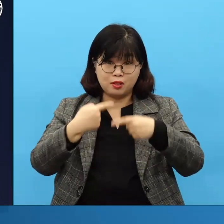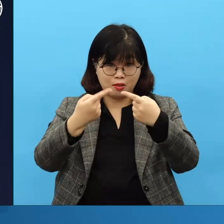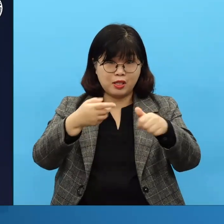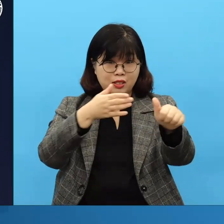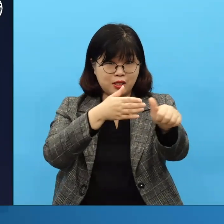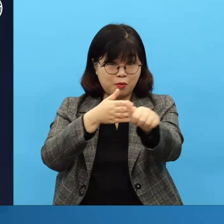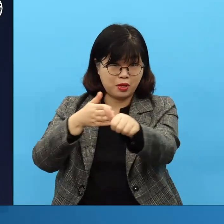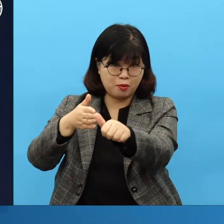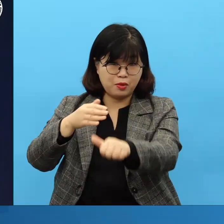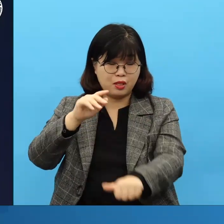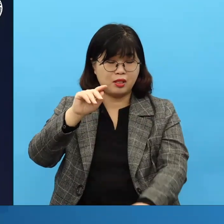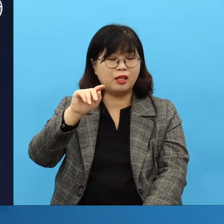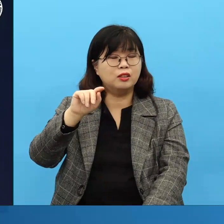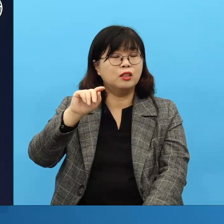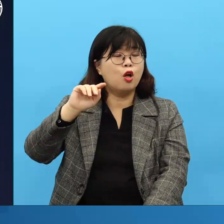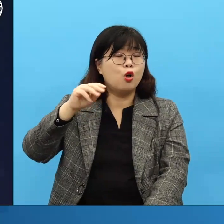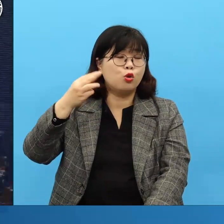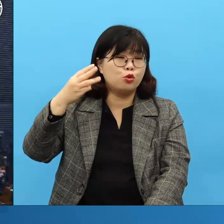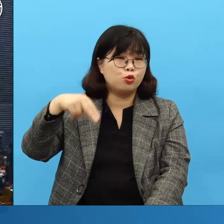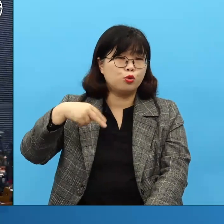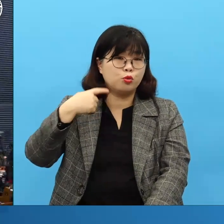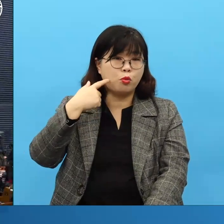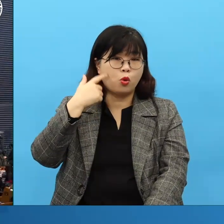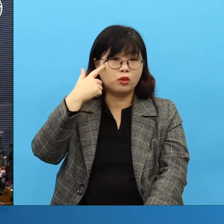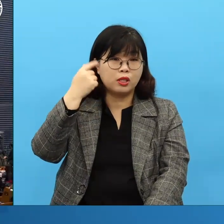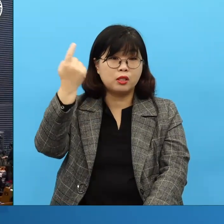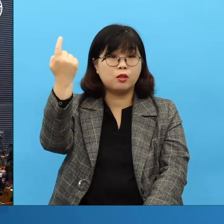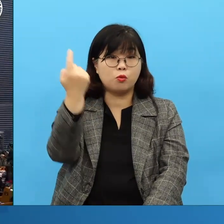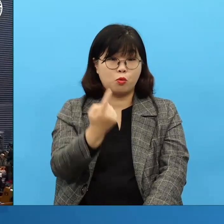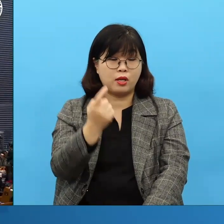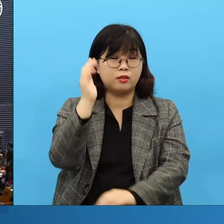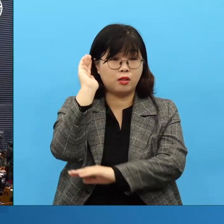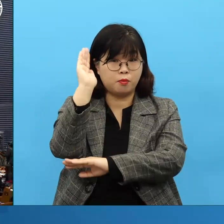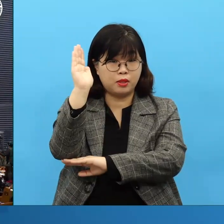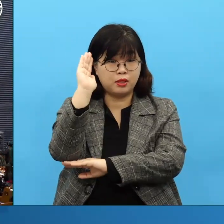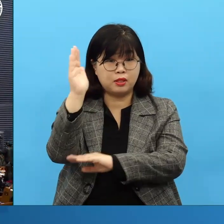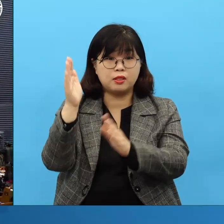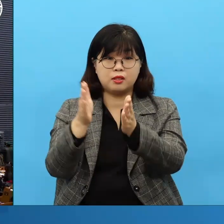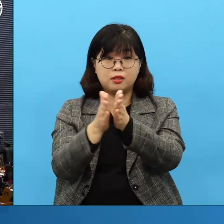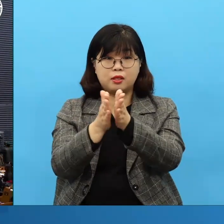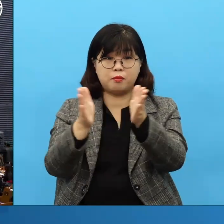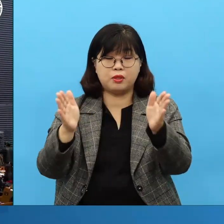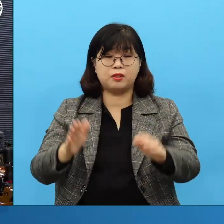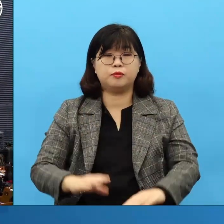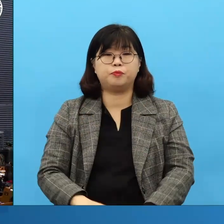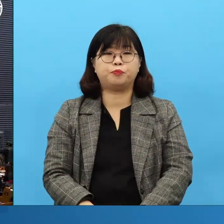나오셔서 말씀 증거해 주시겠습니다.